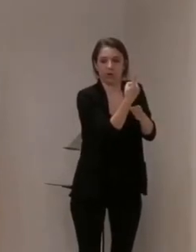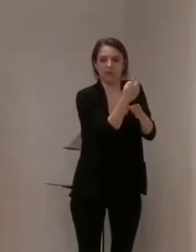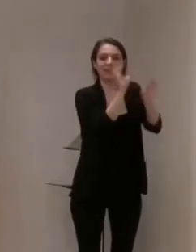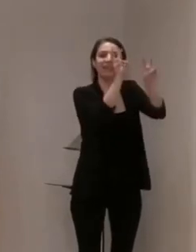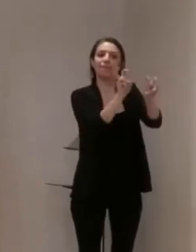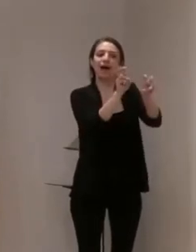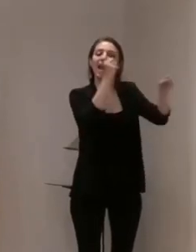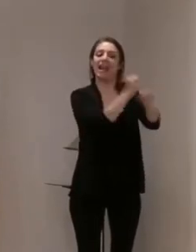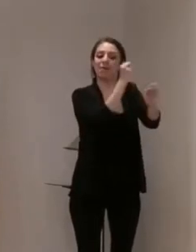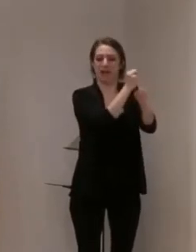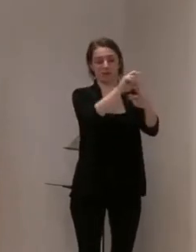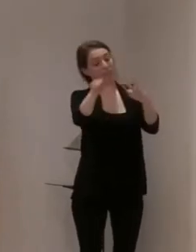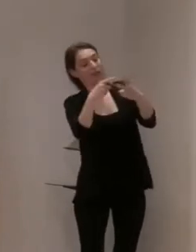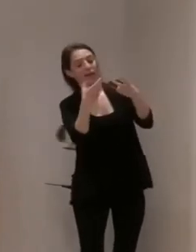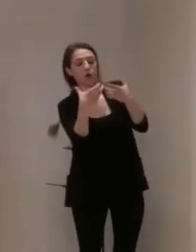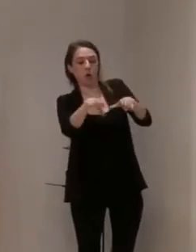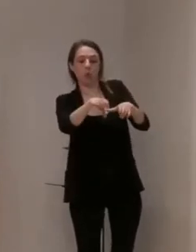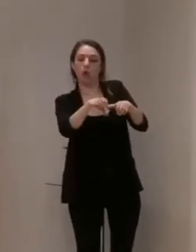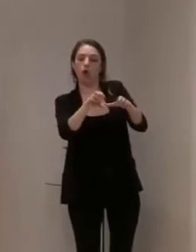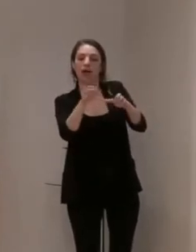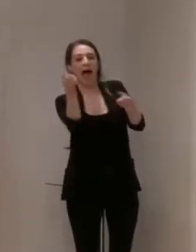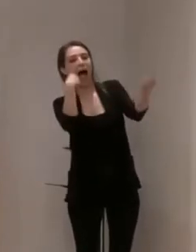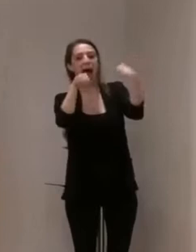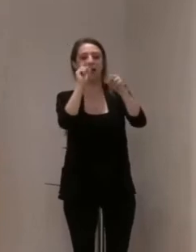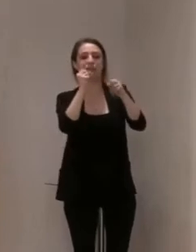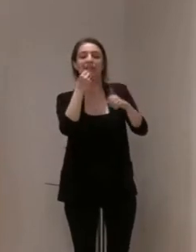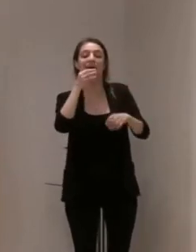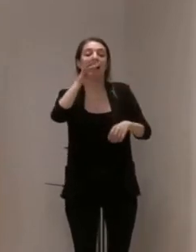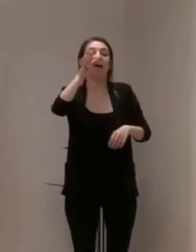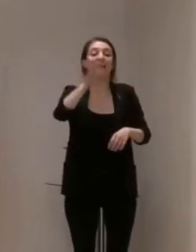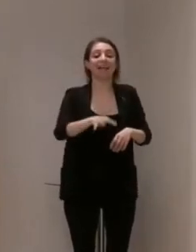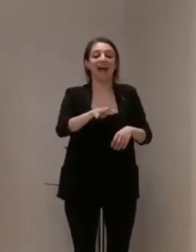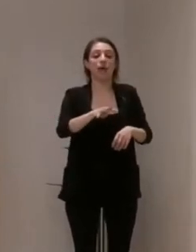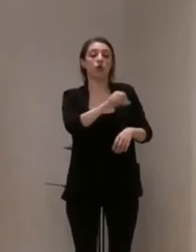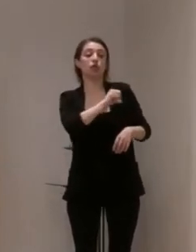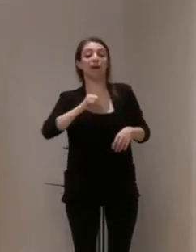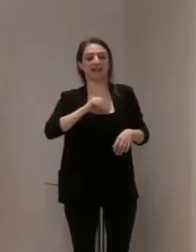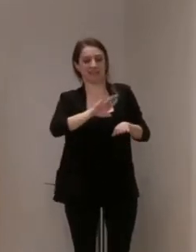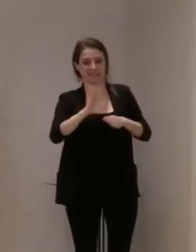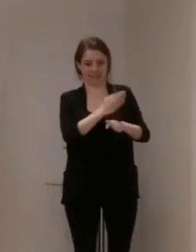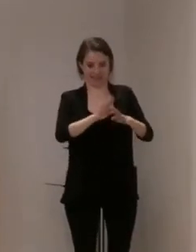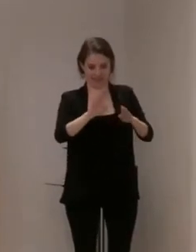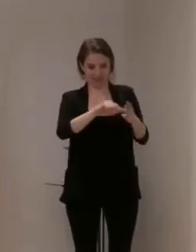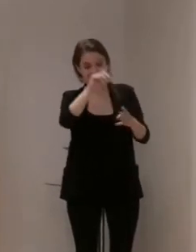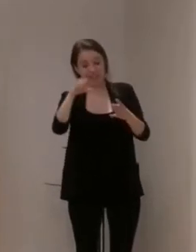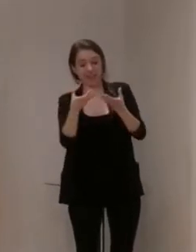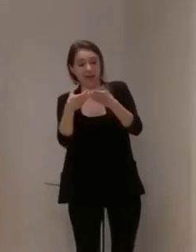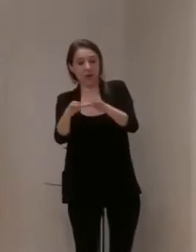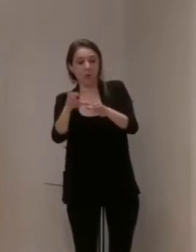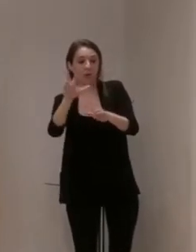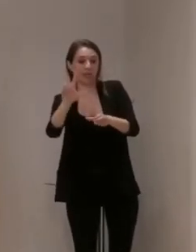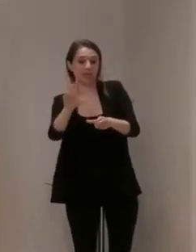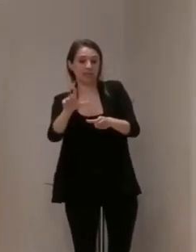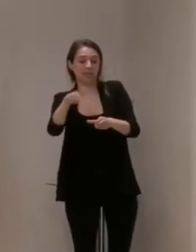laborals. El grup 2 era d'activitats catalano-separatistes. El 3,